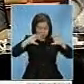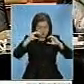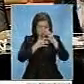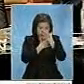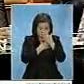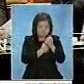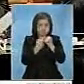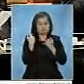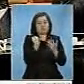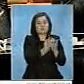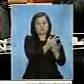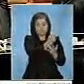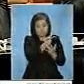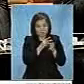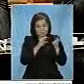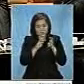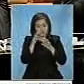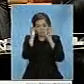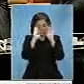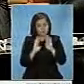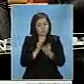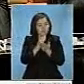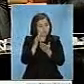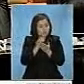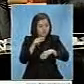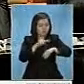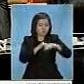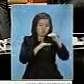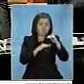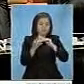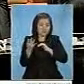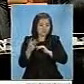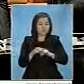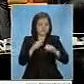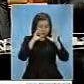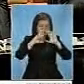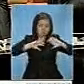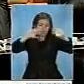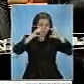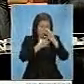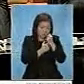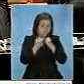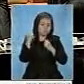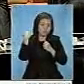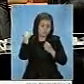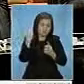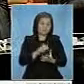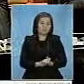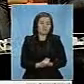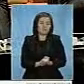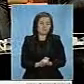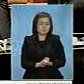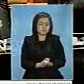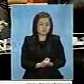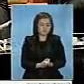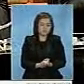ำคัญในเรื่องที่เป็นประเด็นของที่มาที่ไปของรายได้นะครับขออนุญาตกราบเรียนว่า